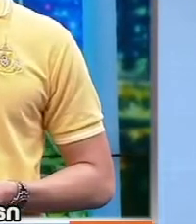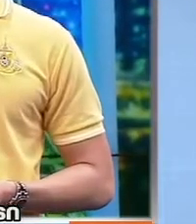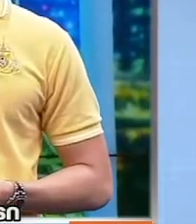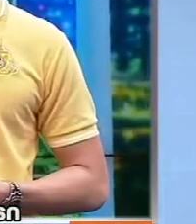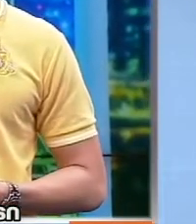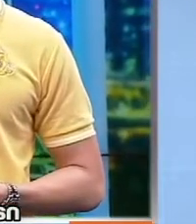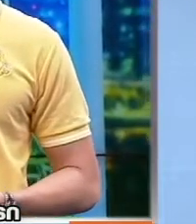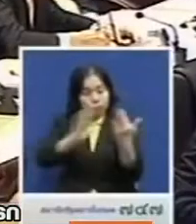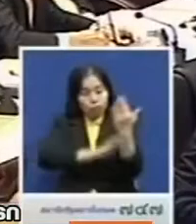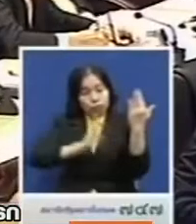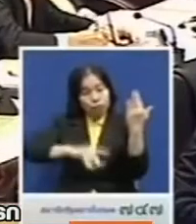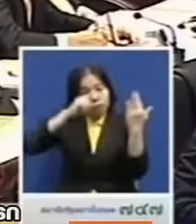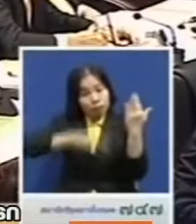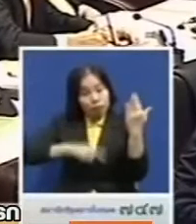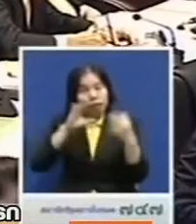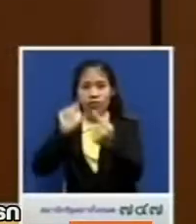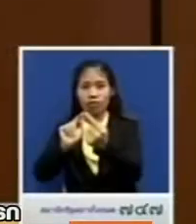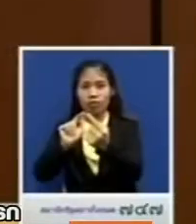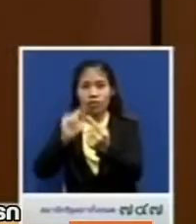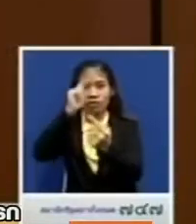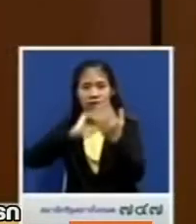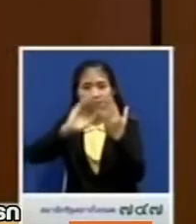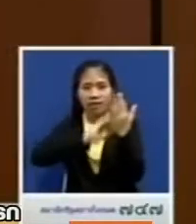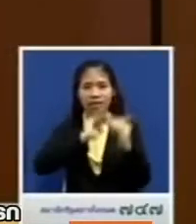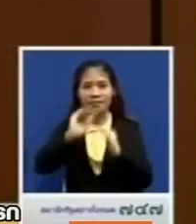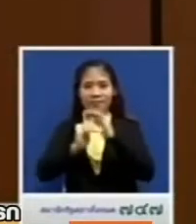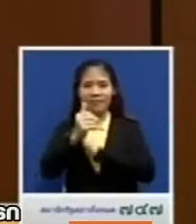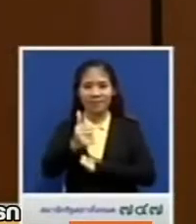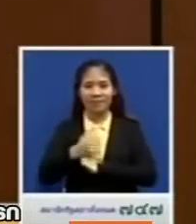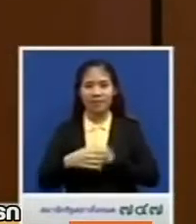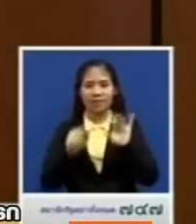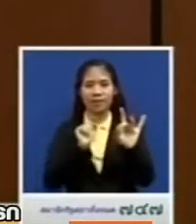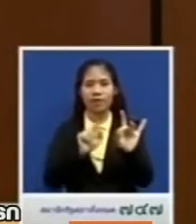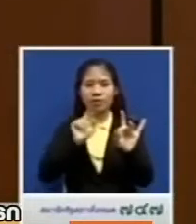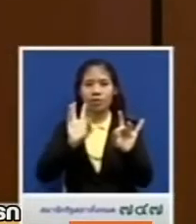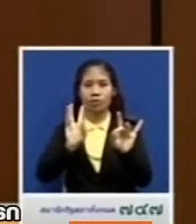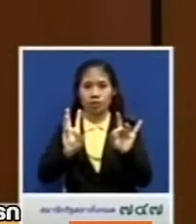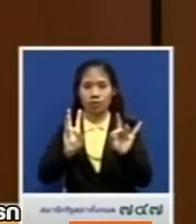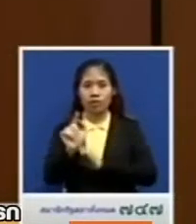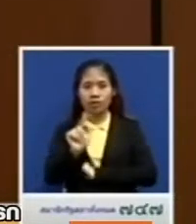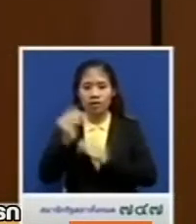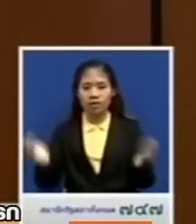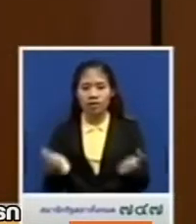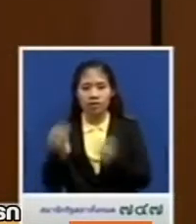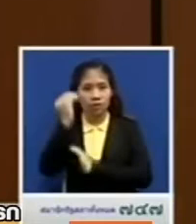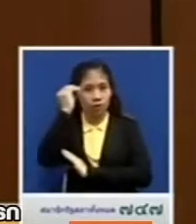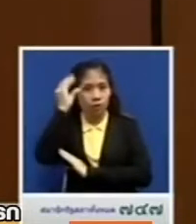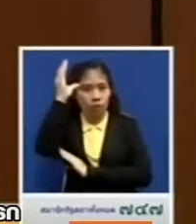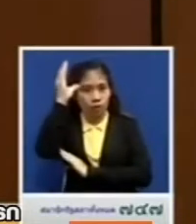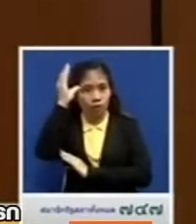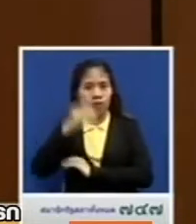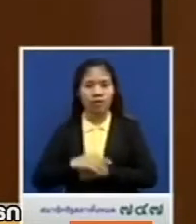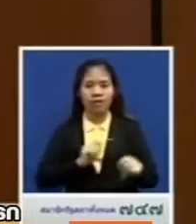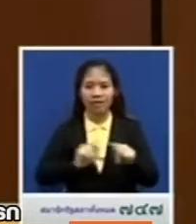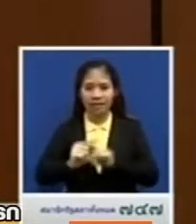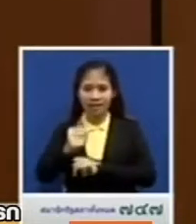าดหวังเนี่ยคร ับ ท่านจะได้ทราบว่ารัฐบาลที่กำลังทำหน้าที่อยู่เนี่ยจะทำอะไรบ้างแล้วฝ่ายค้านจะ